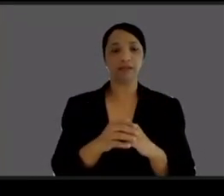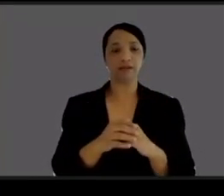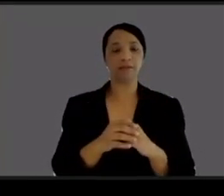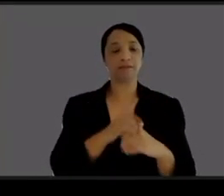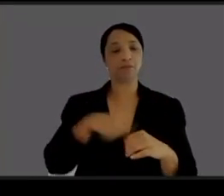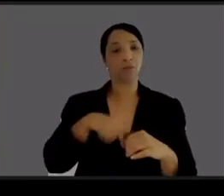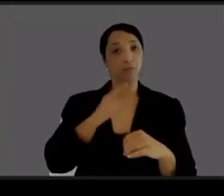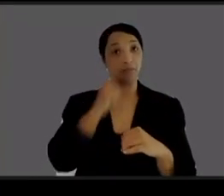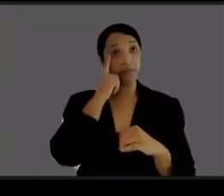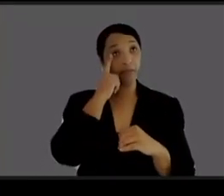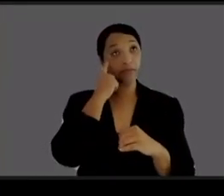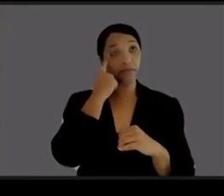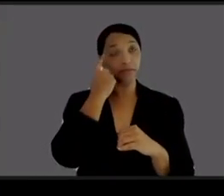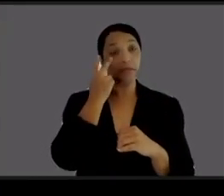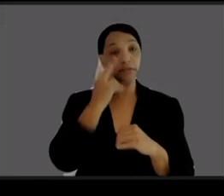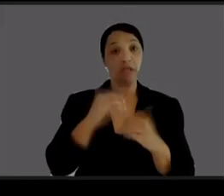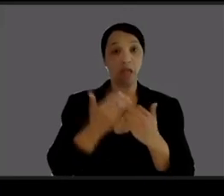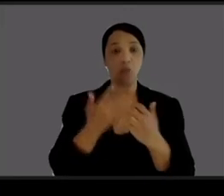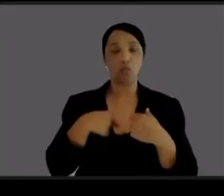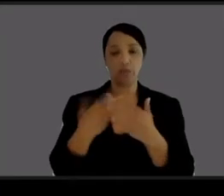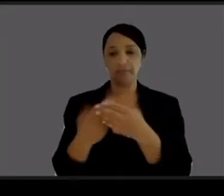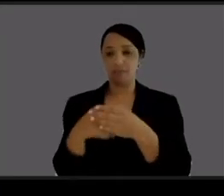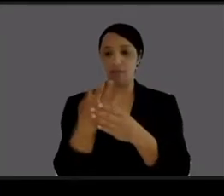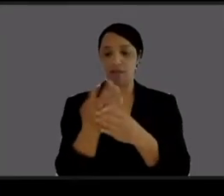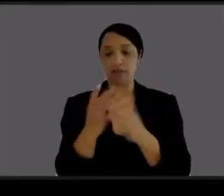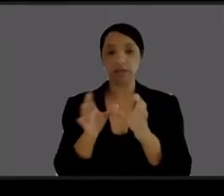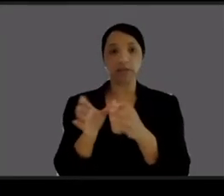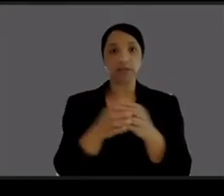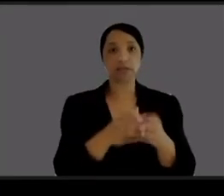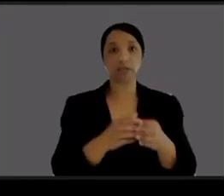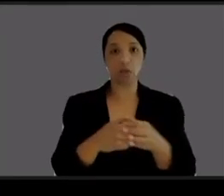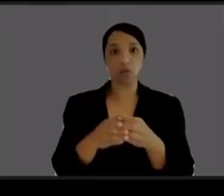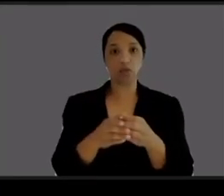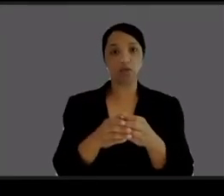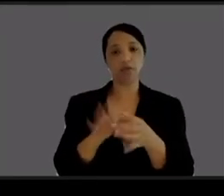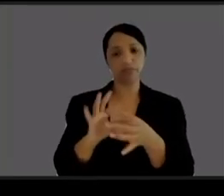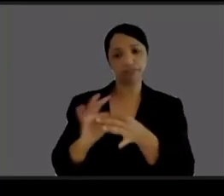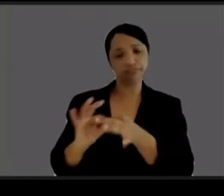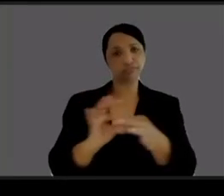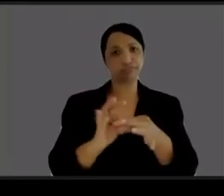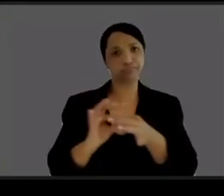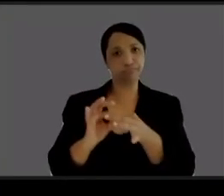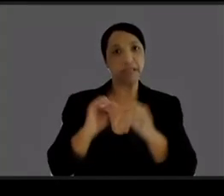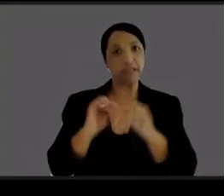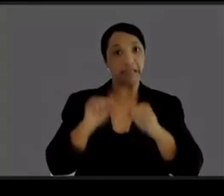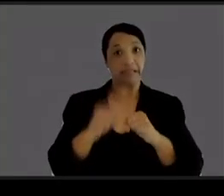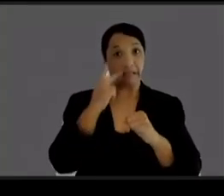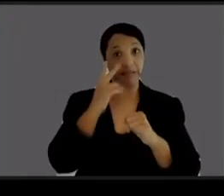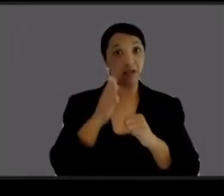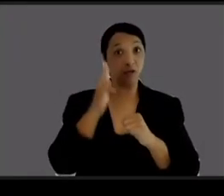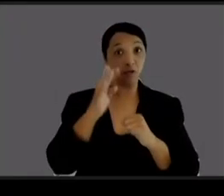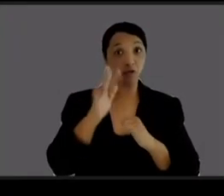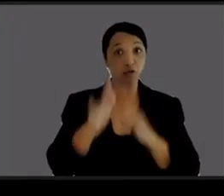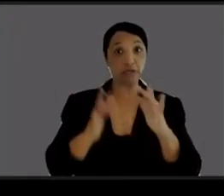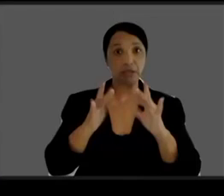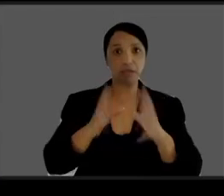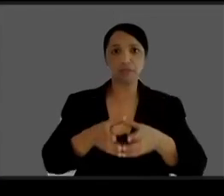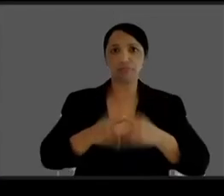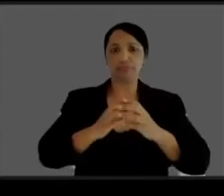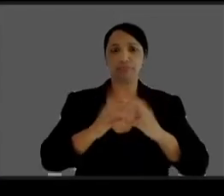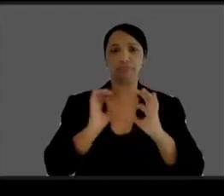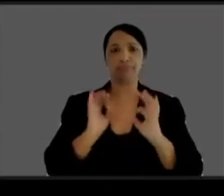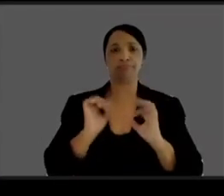من اجل اتخاذ نهج اجمالي متعدد اصحاب الشان وخلق